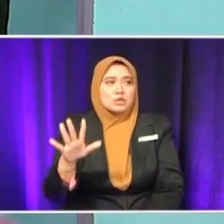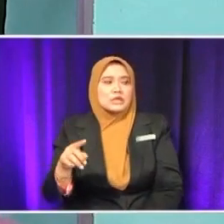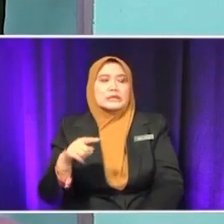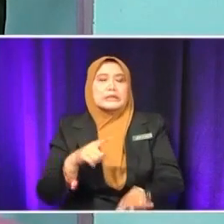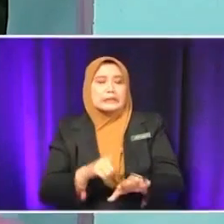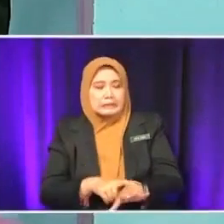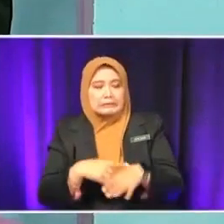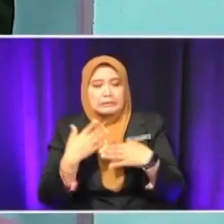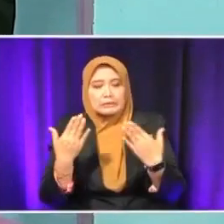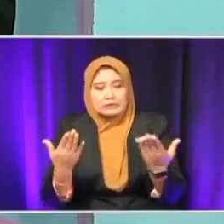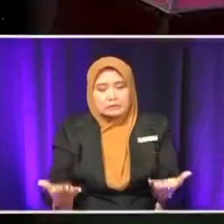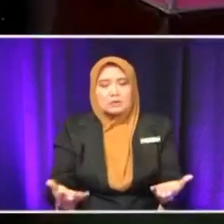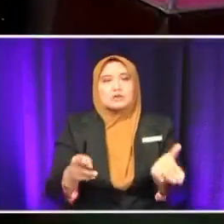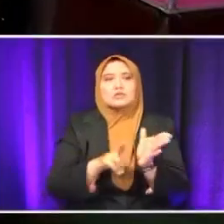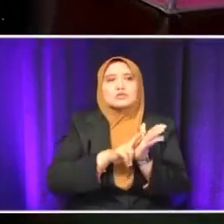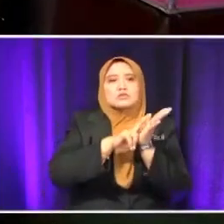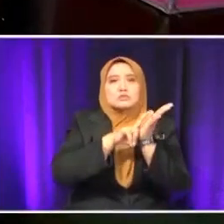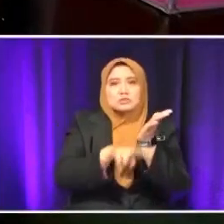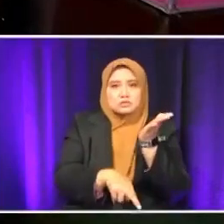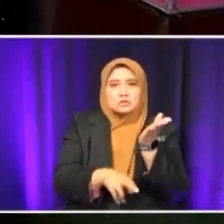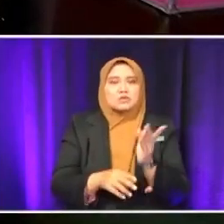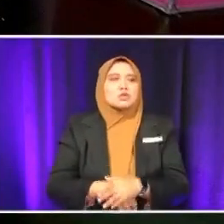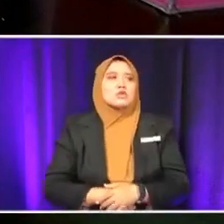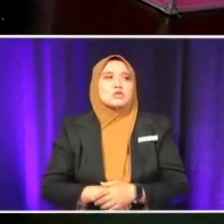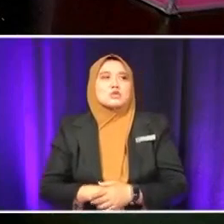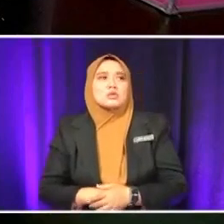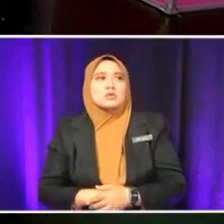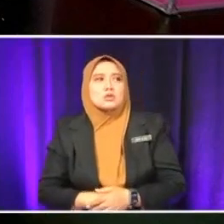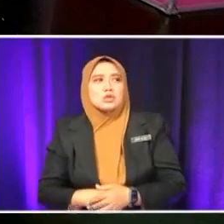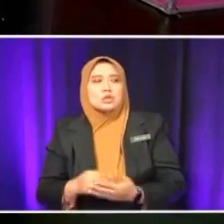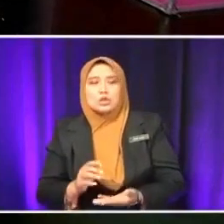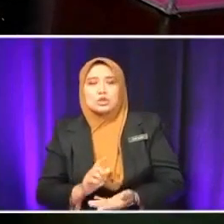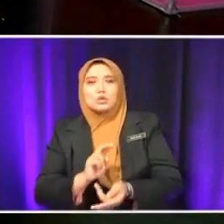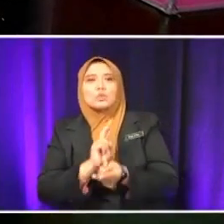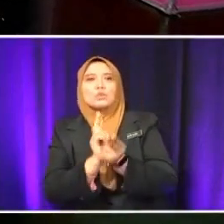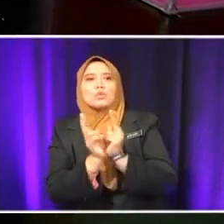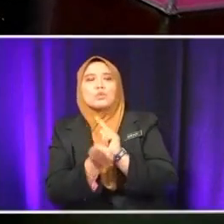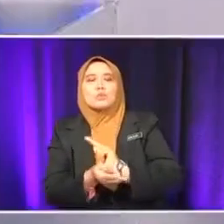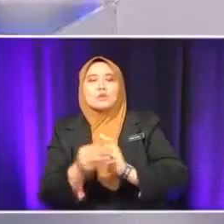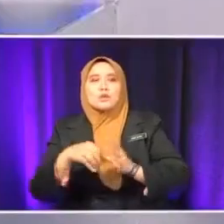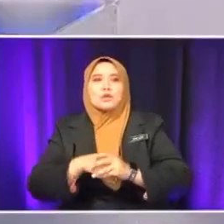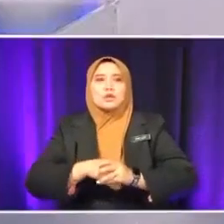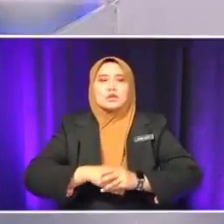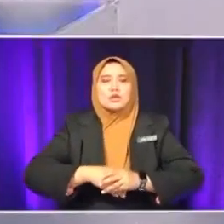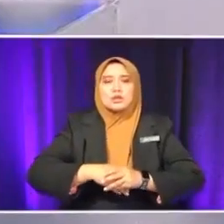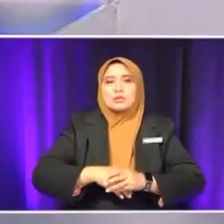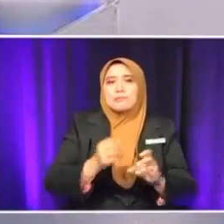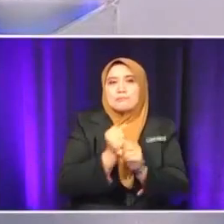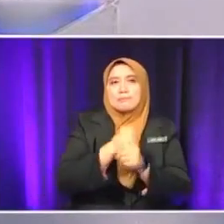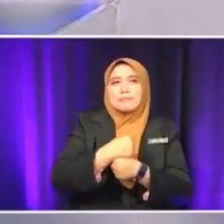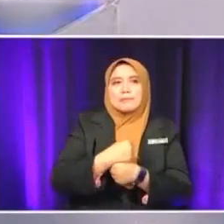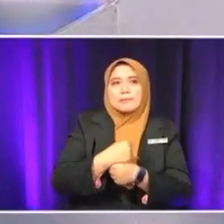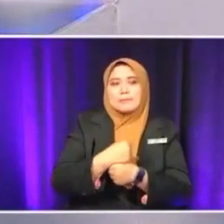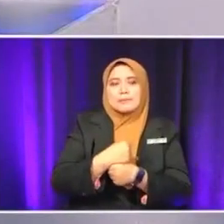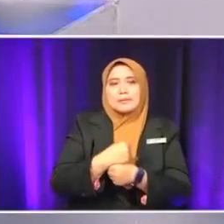Betul. Jadi itu paling awal lah. Ya, jadi diubah kepada bentuk soalan. Okay. Jadi paling awal. Cikgu, jadi tadi perbandingan dan jawapan Ayu